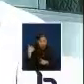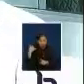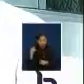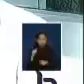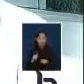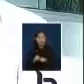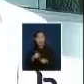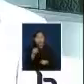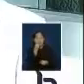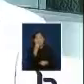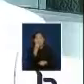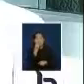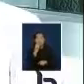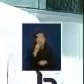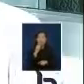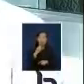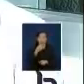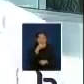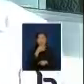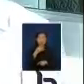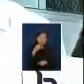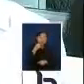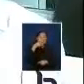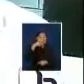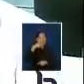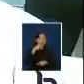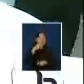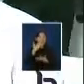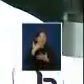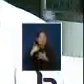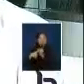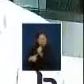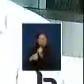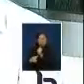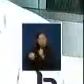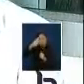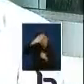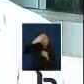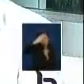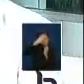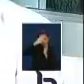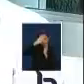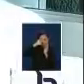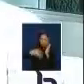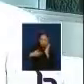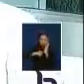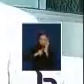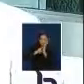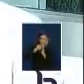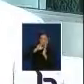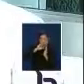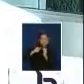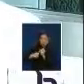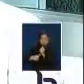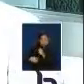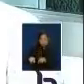ไม่ว่าจะเป็นน้ำลายหรือว่าน้ำมูกหรือจากอุจจาระคนป่วยที่มีไข้สูงๆจะออกมาเยอะเนี่ยนะพอเอาเข้าปากนะฮะ